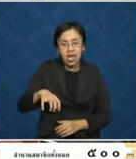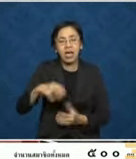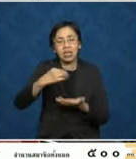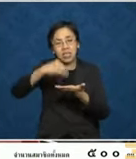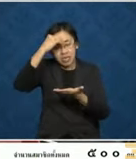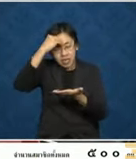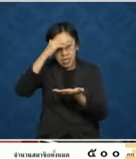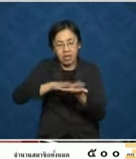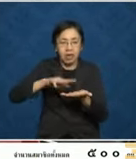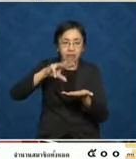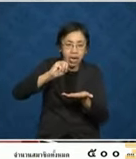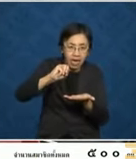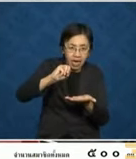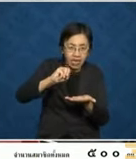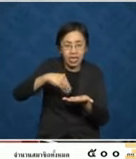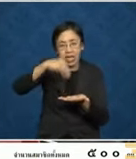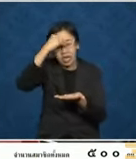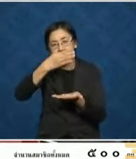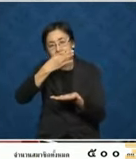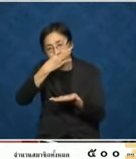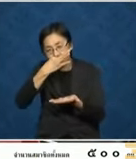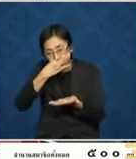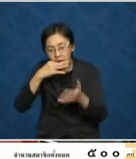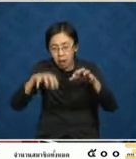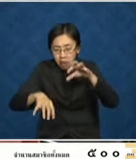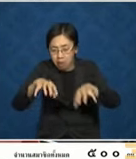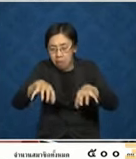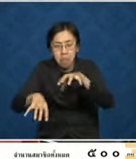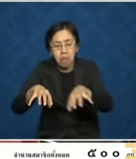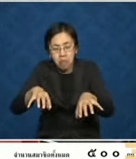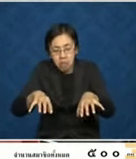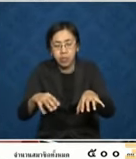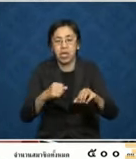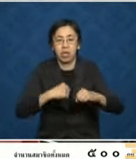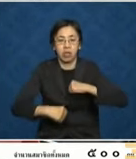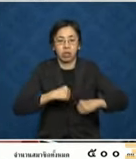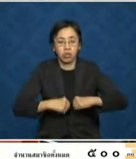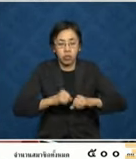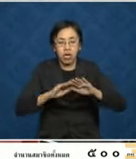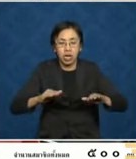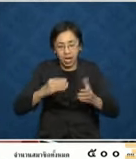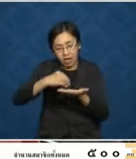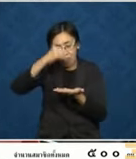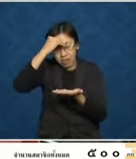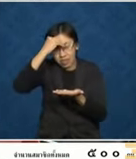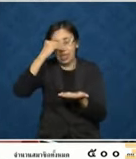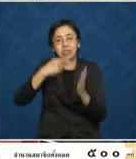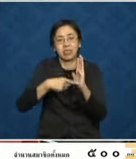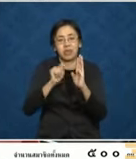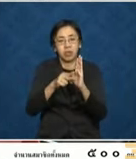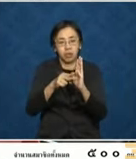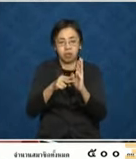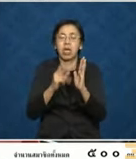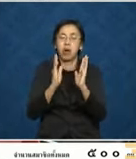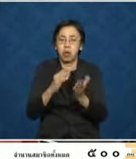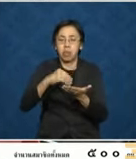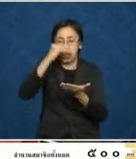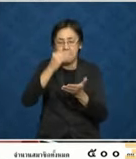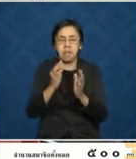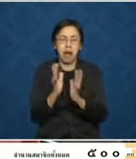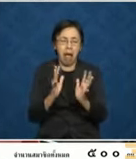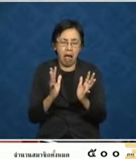ษาในระดับอาชีวศึกษาและอุดมศึกษาทำให้มีเยาวชนเข้ามาศึกษาในจังหวัดปทุมธานีจำนวนมากครับขอ